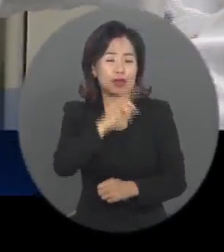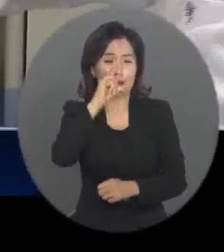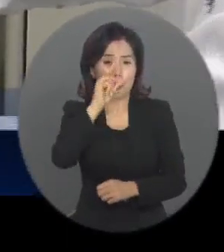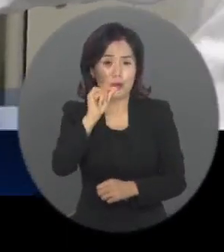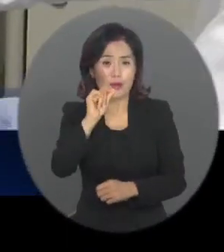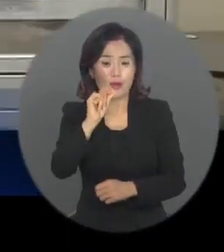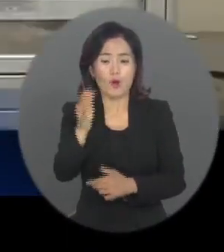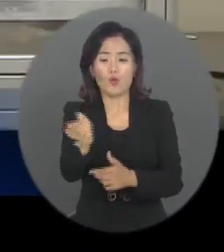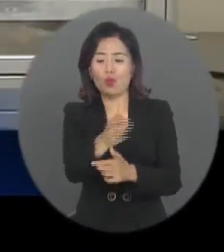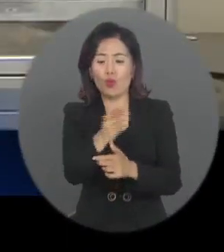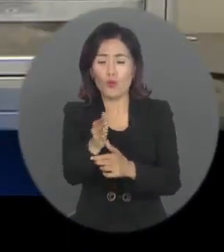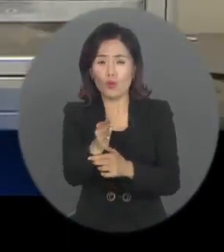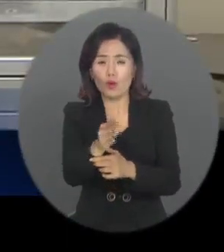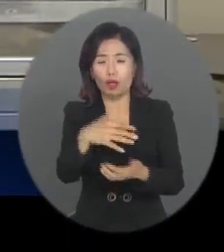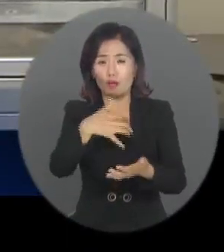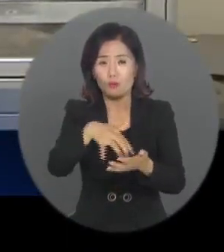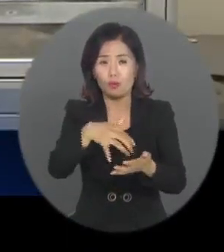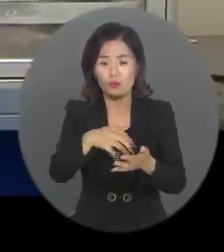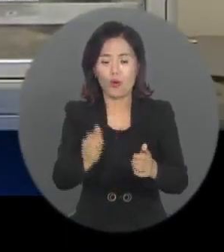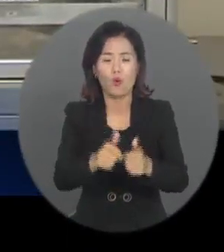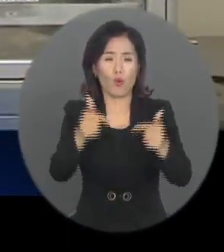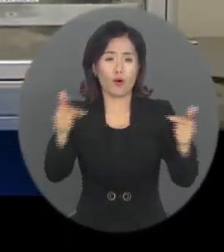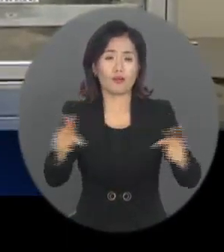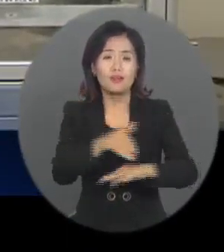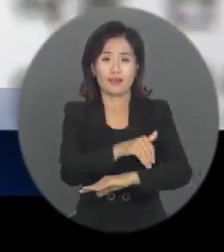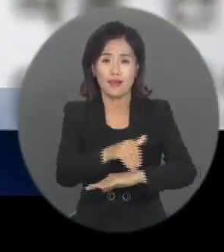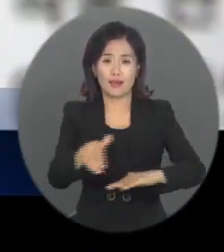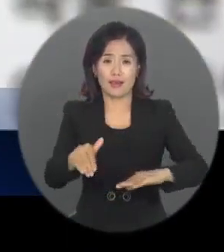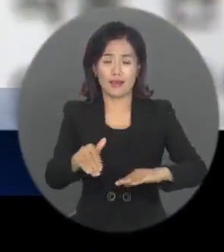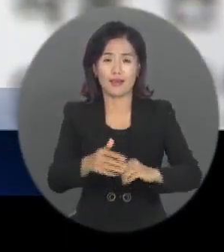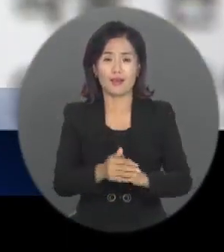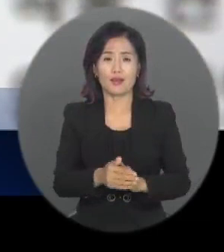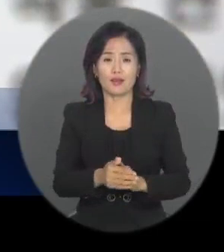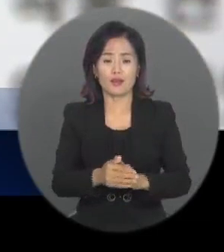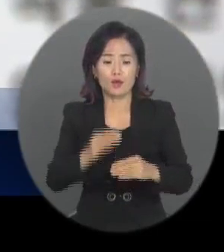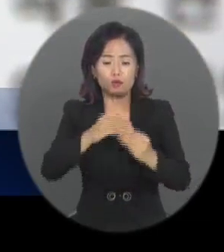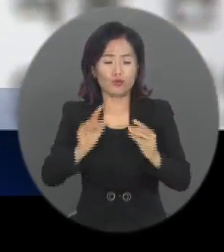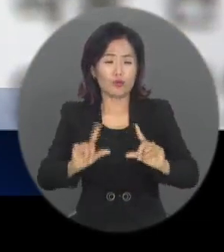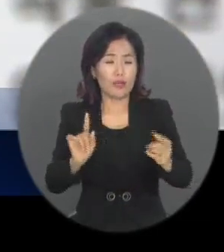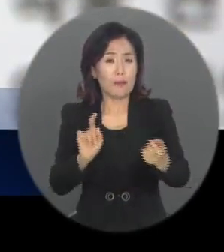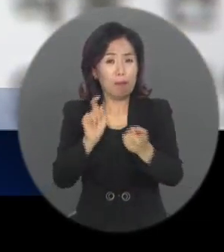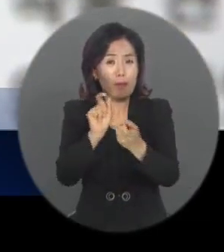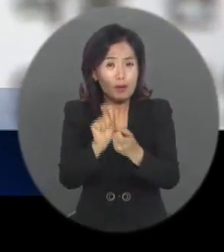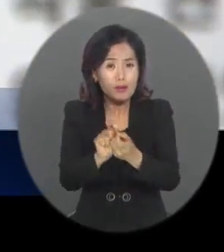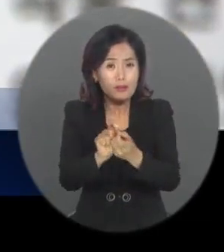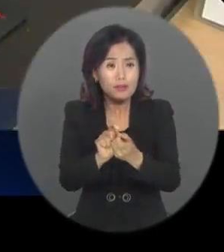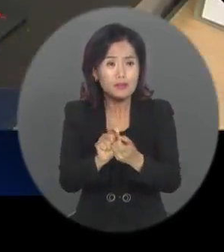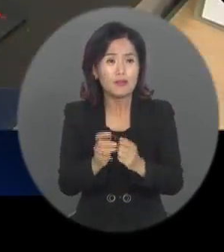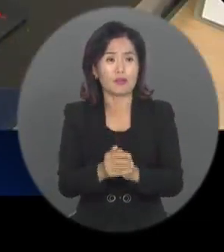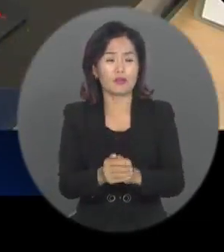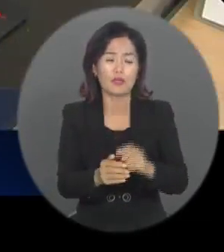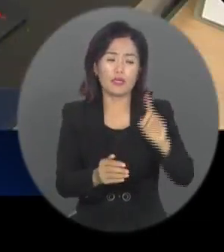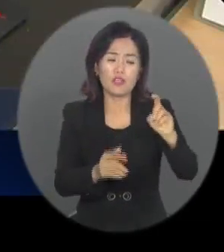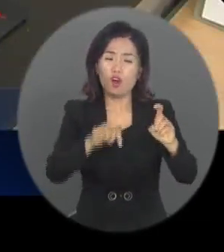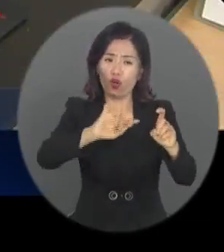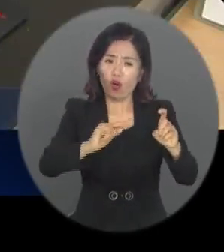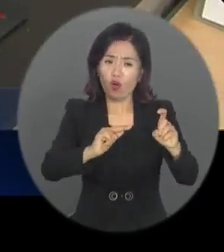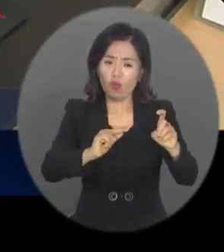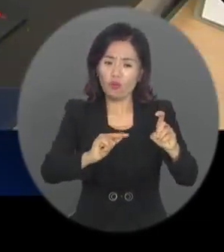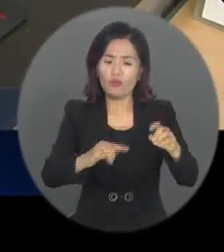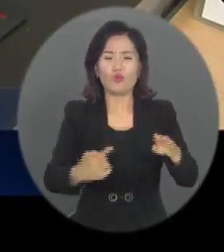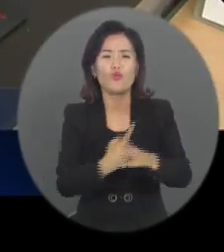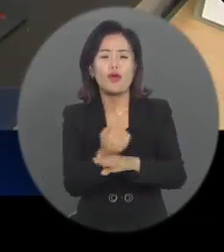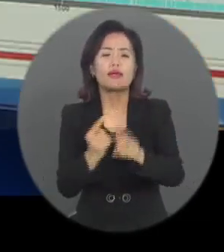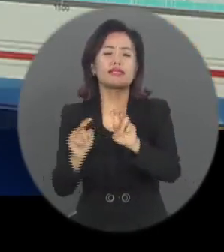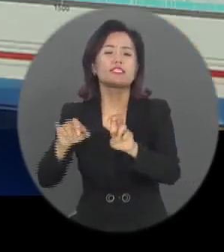민감한 수산물의 비중을 상당히 확대할 예정인데요. 추석 명절을 맞이해서 10여 건의 검사를 한 20건 정도로